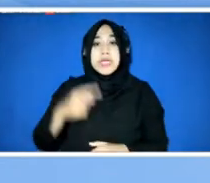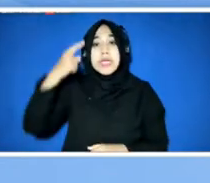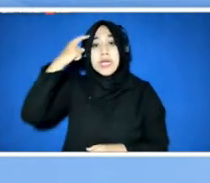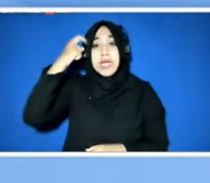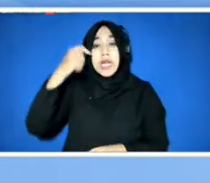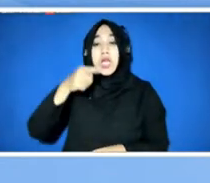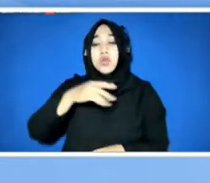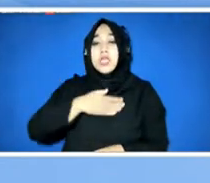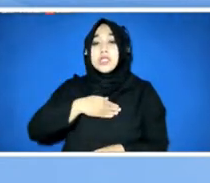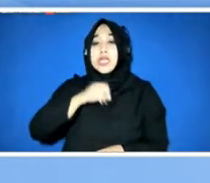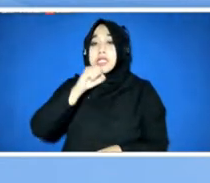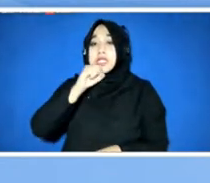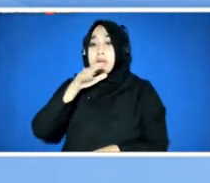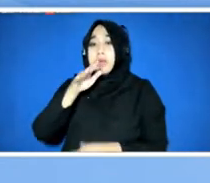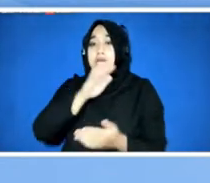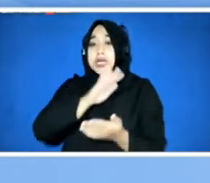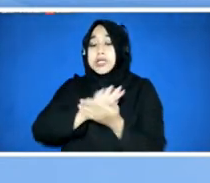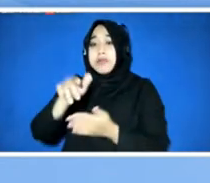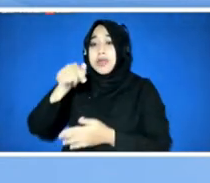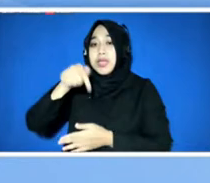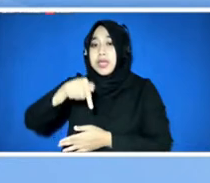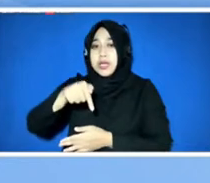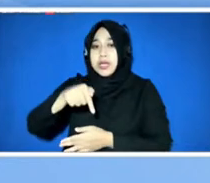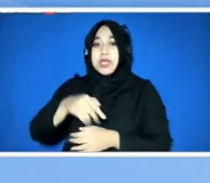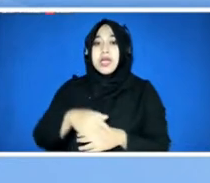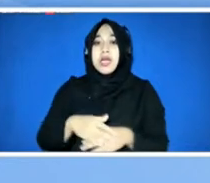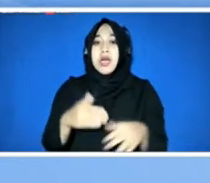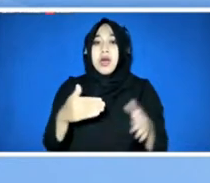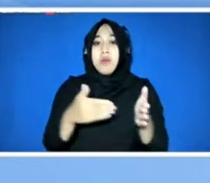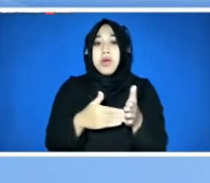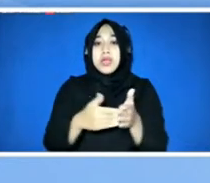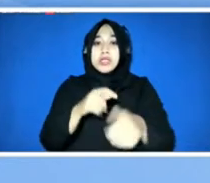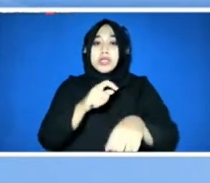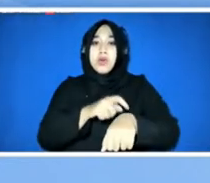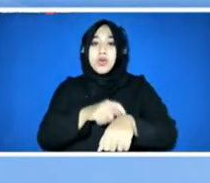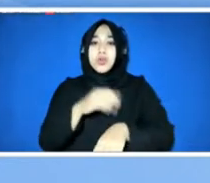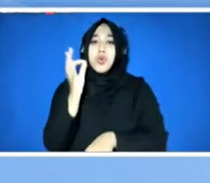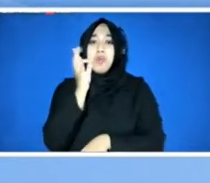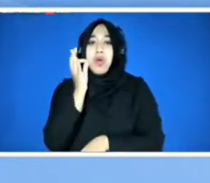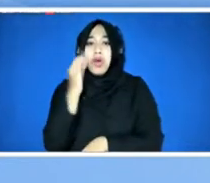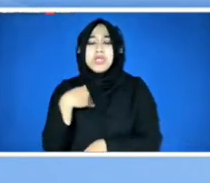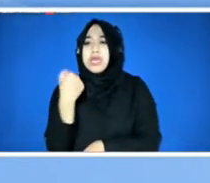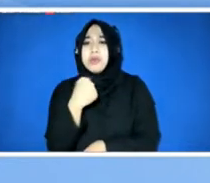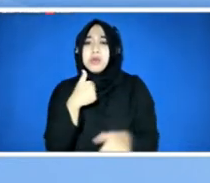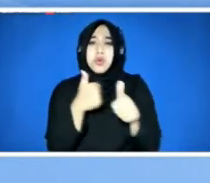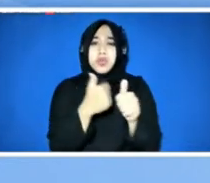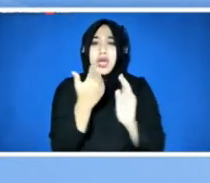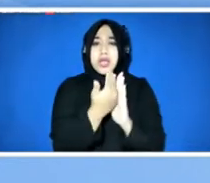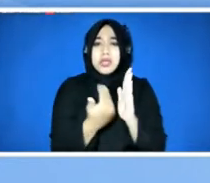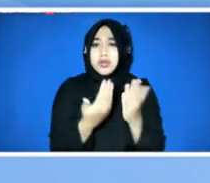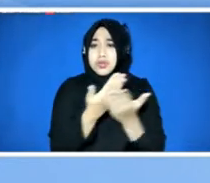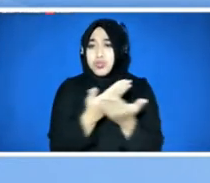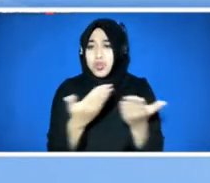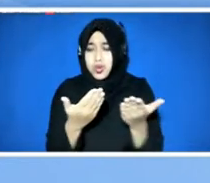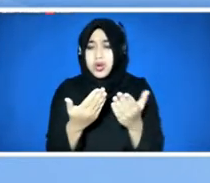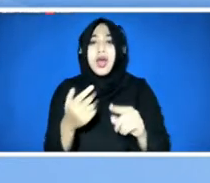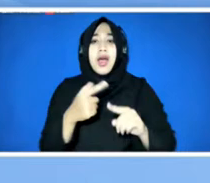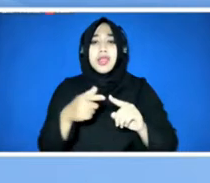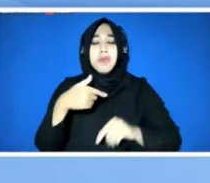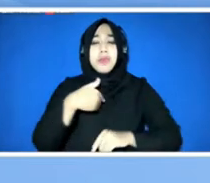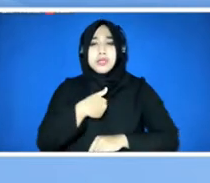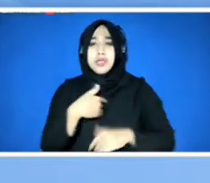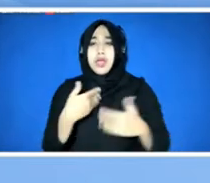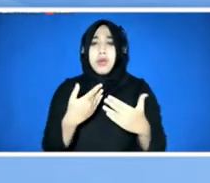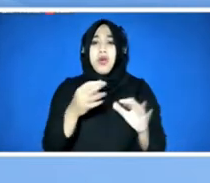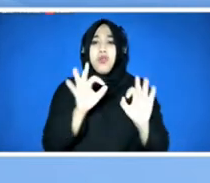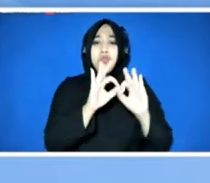saya sampaikan pada kesempatan ini, karena keterbatasan waktu, mohon maaf mungkin tidak bisa mengikuti seluruh rangkaian, tapi ini forum